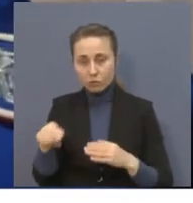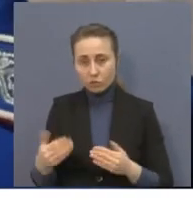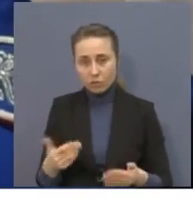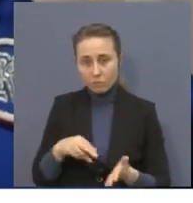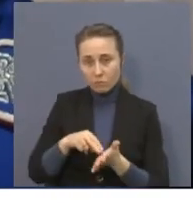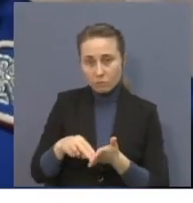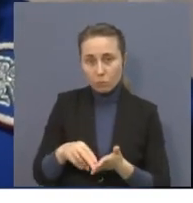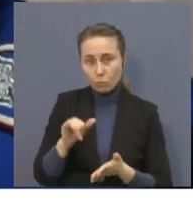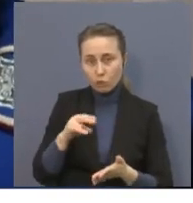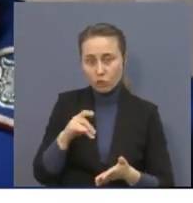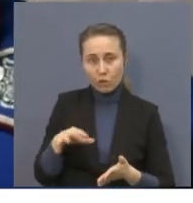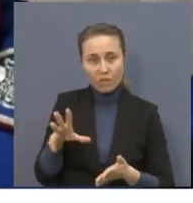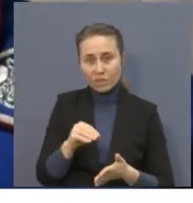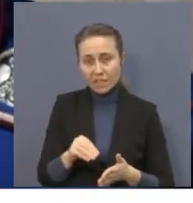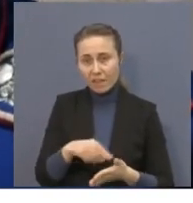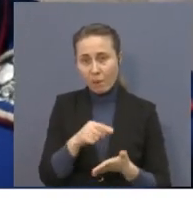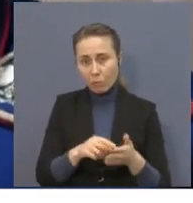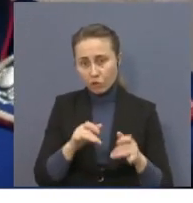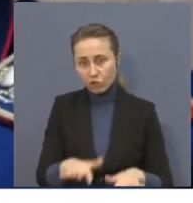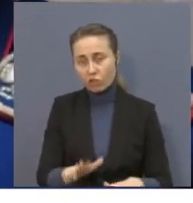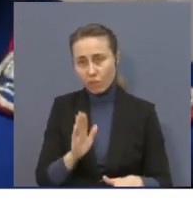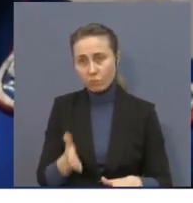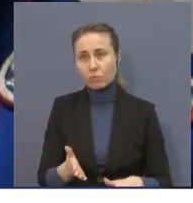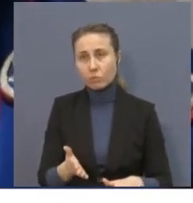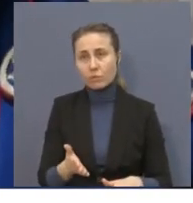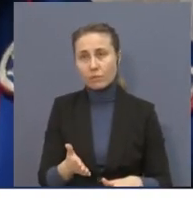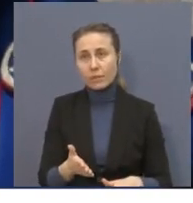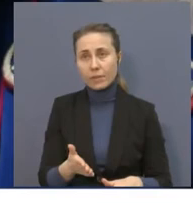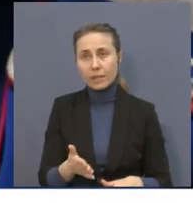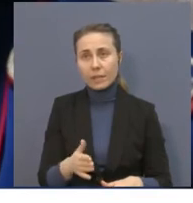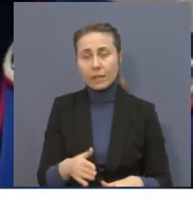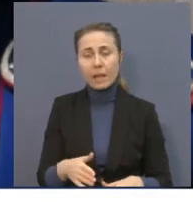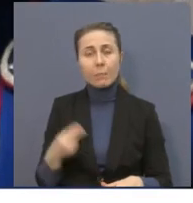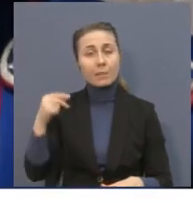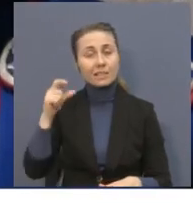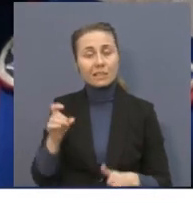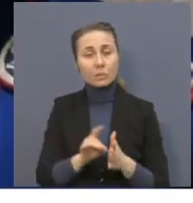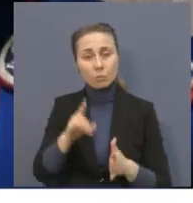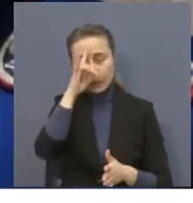участковый, который будет решать все вопросы, обращаться. То есть вот то, что президент Республики Казахстан